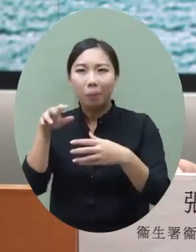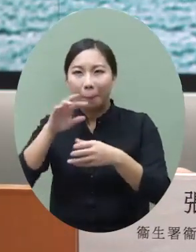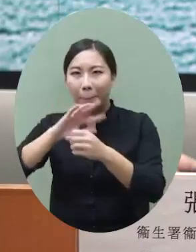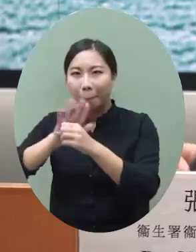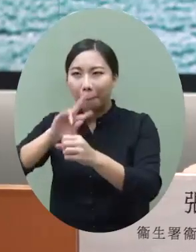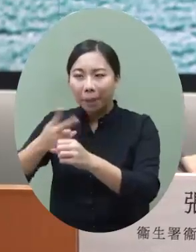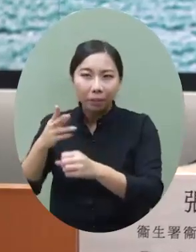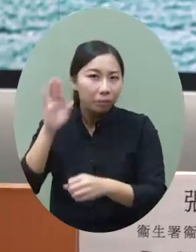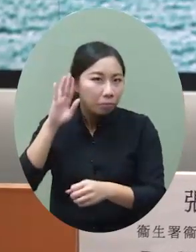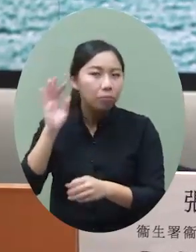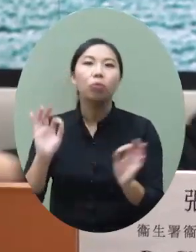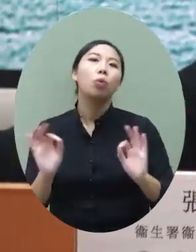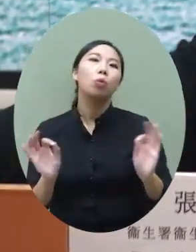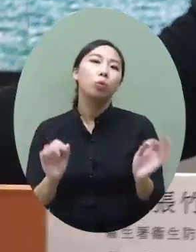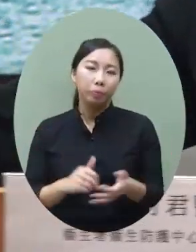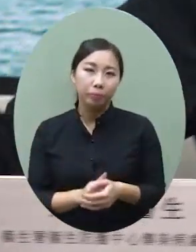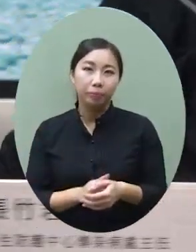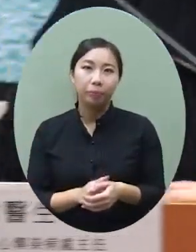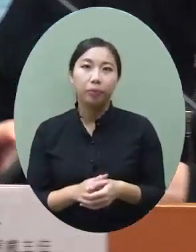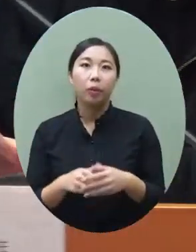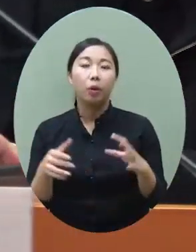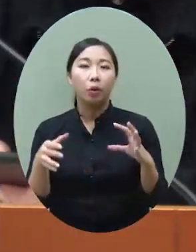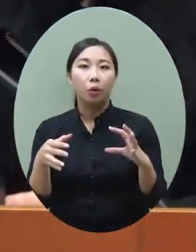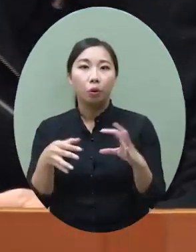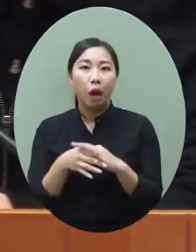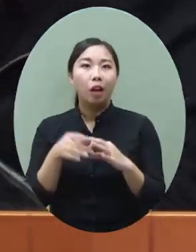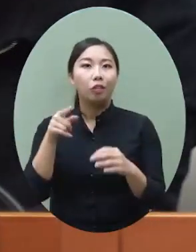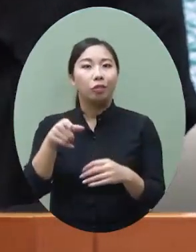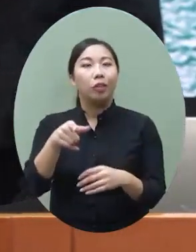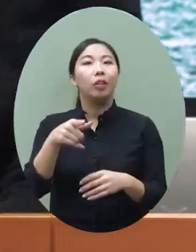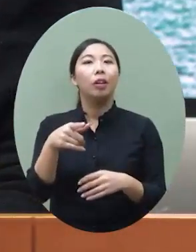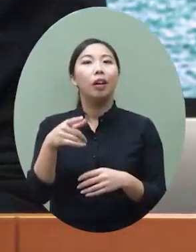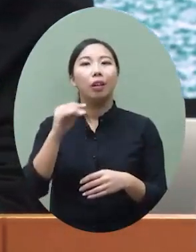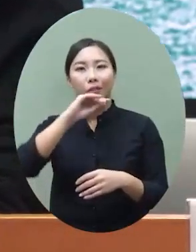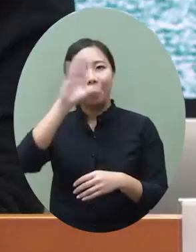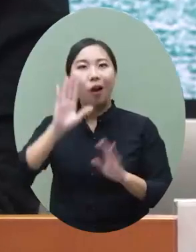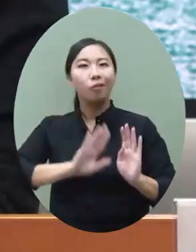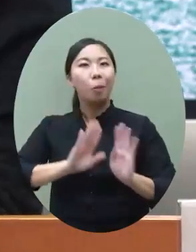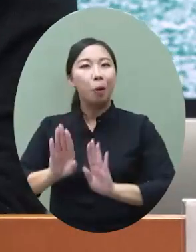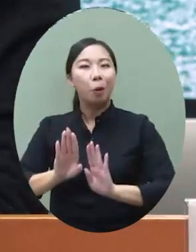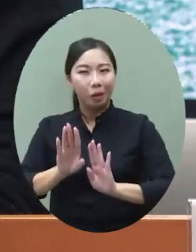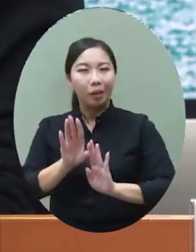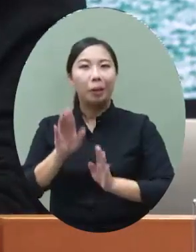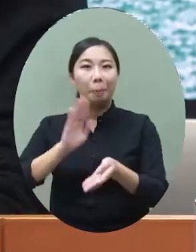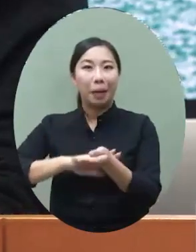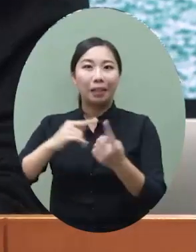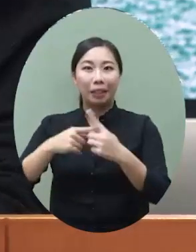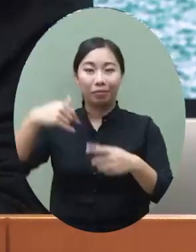關於接受日間服務嘅病人咧，喺首次應診嘅時候咧，要準備